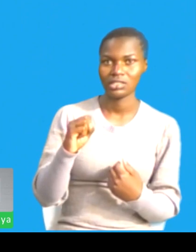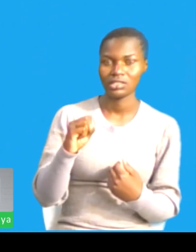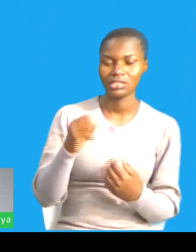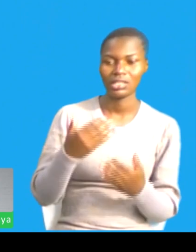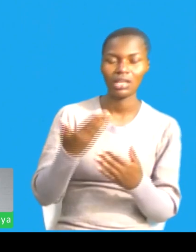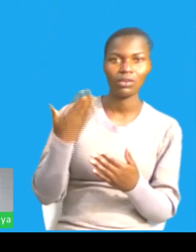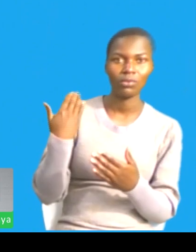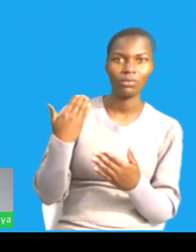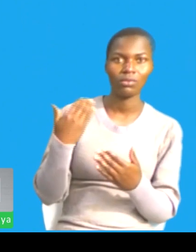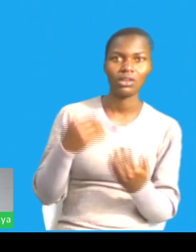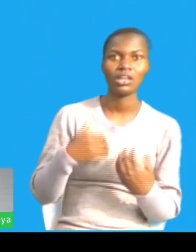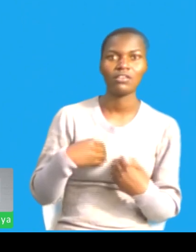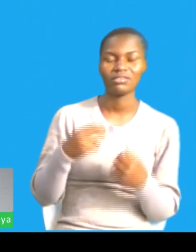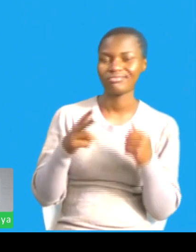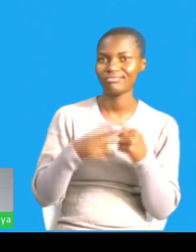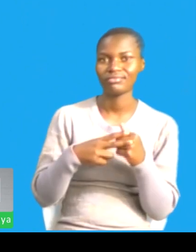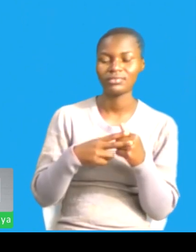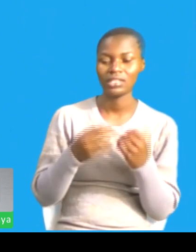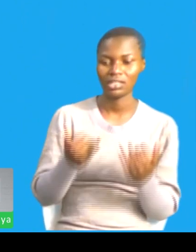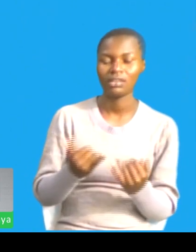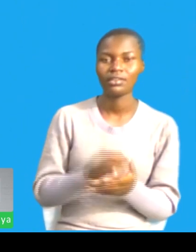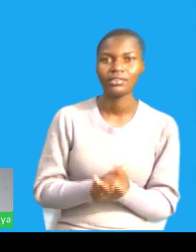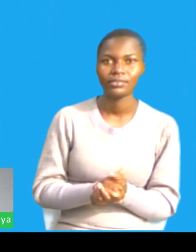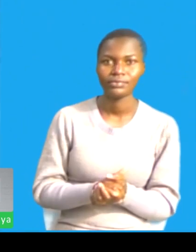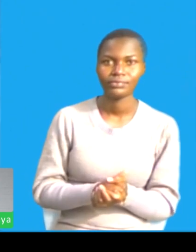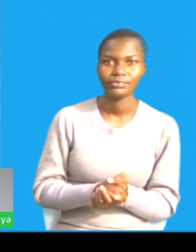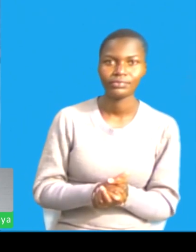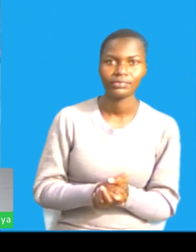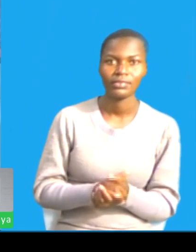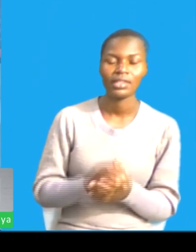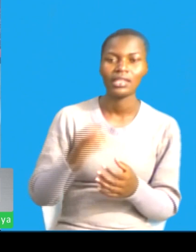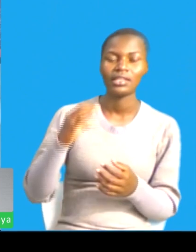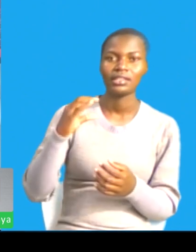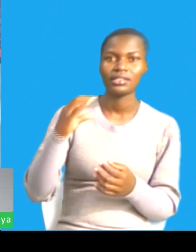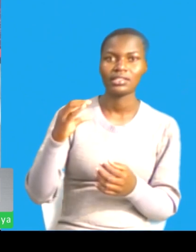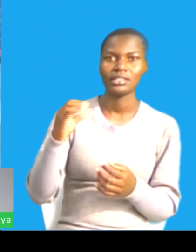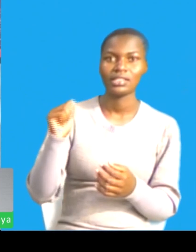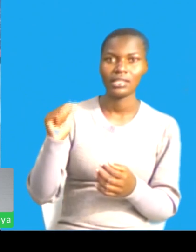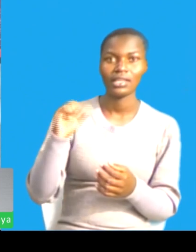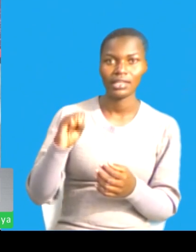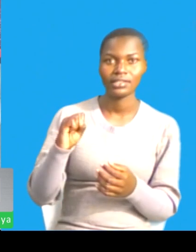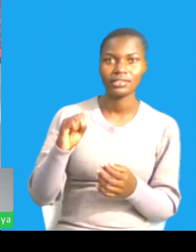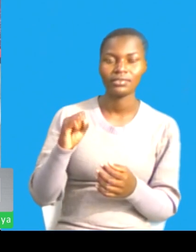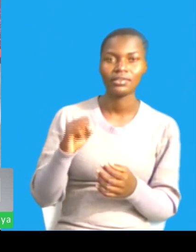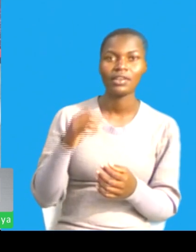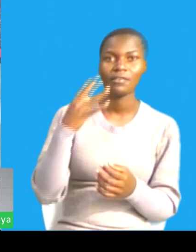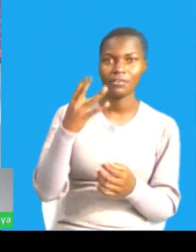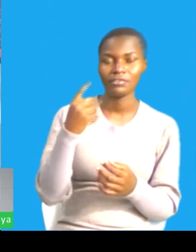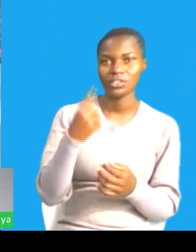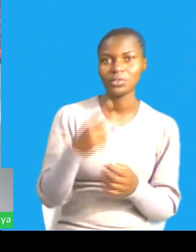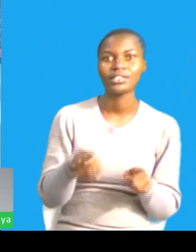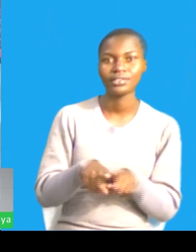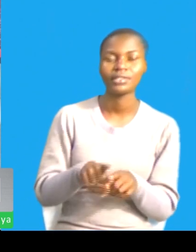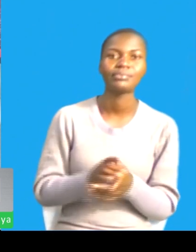serikali. Very, very unfortunate. And then we have CAS. Ni wangapi? 51 also? P51 pia.